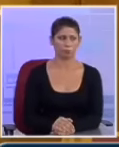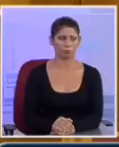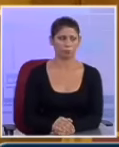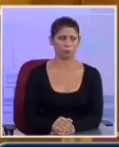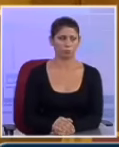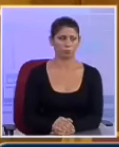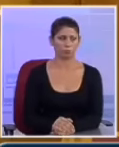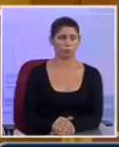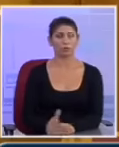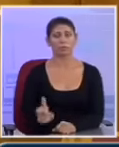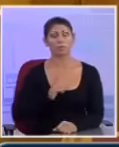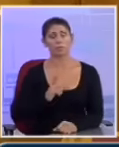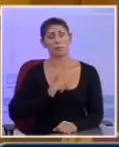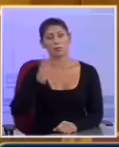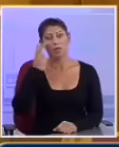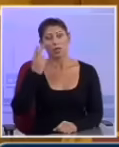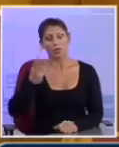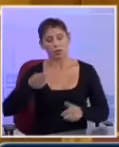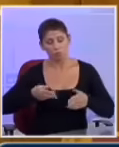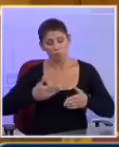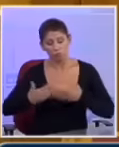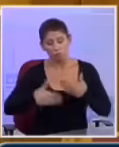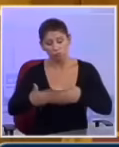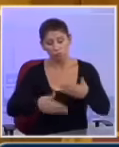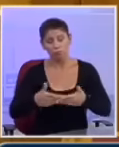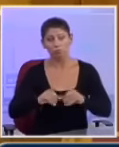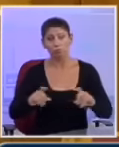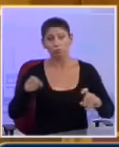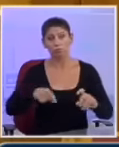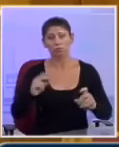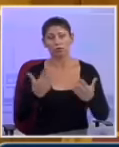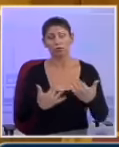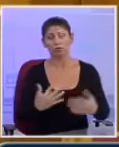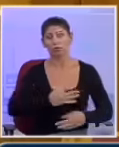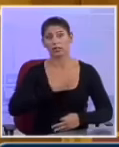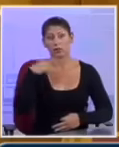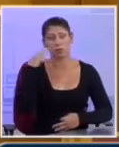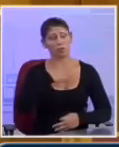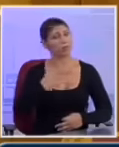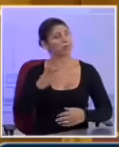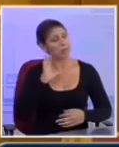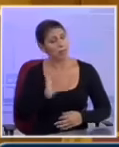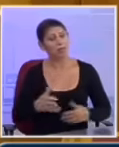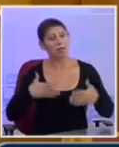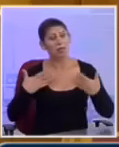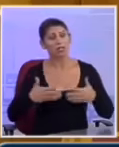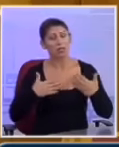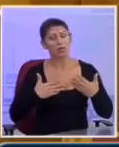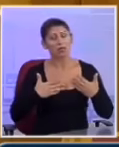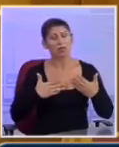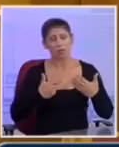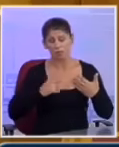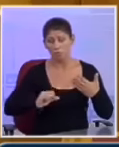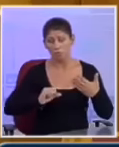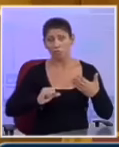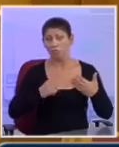Περιμένω να δω την πορεία των πραγμάτων σε αυτή τη Βουλή, κύριε Πρωθυπουργέ, και πραγματικά θα χαρώ να διαψεύσετε τους φόβους